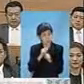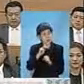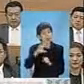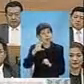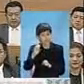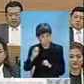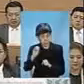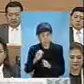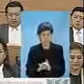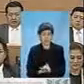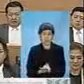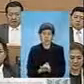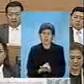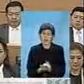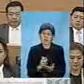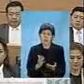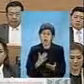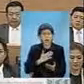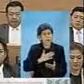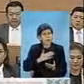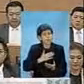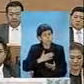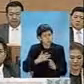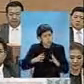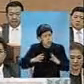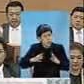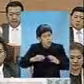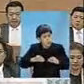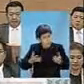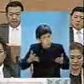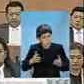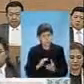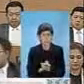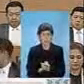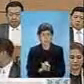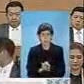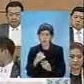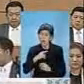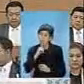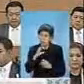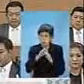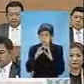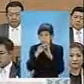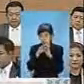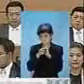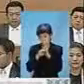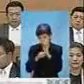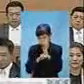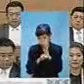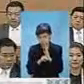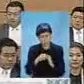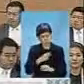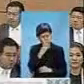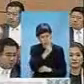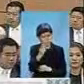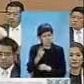เนี่ยแม้ว่าเราจะไม่ยอมรับที่มาแม้ว่าเราจะพูดถึงเนื้อหาแต่โดยส่วนให